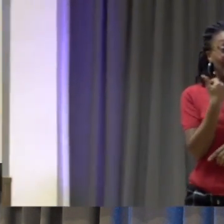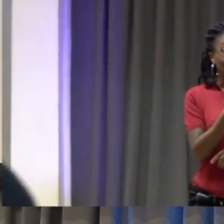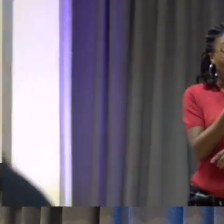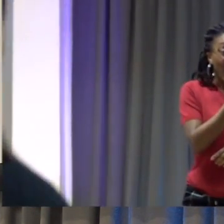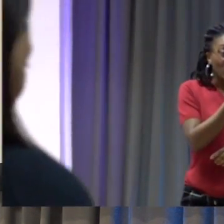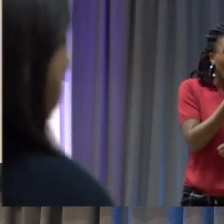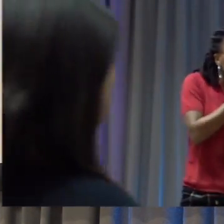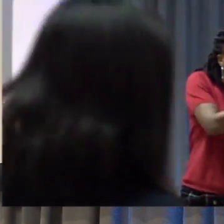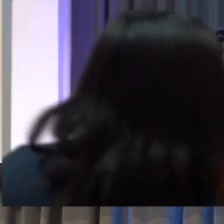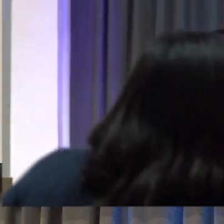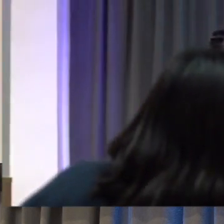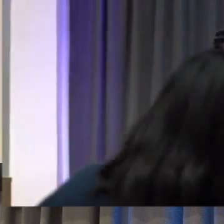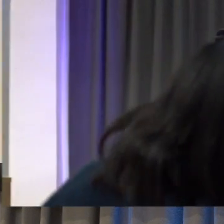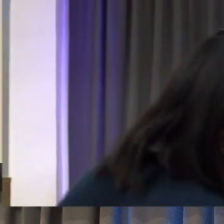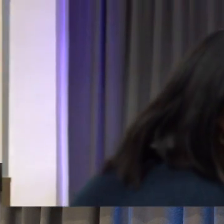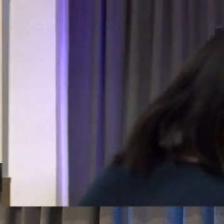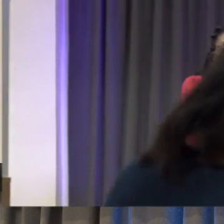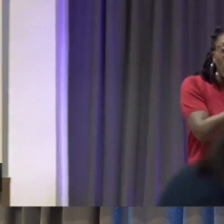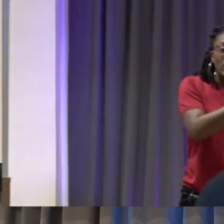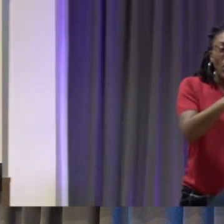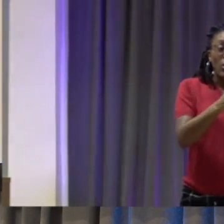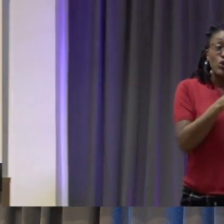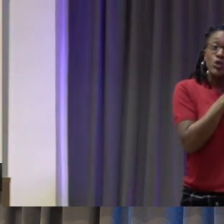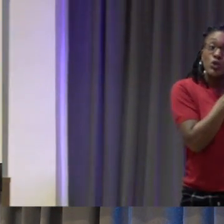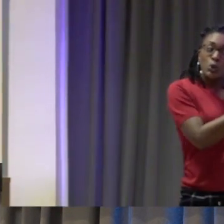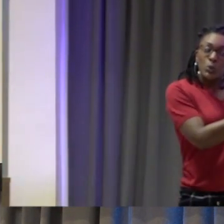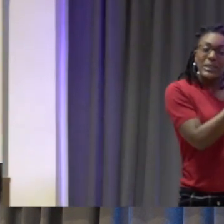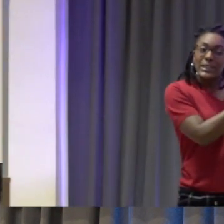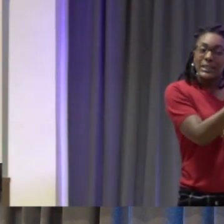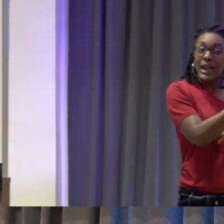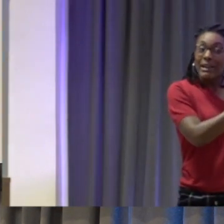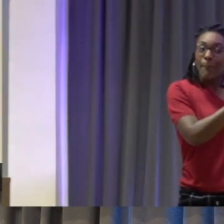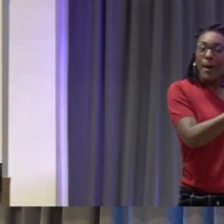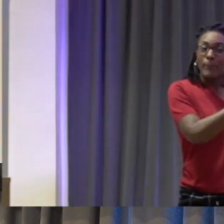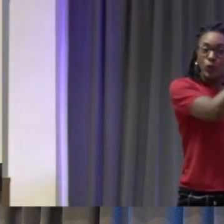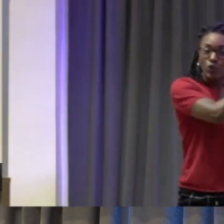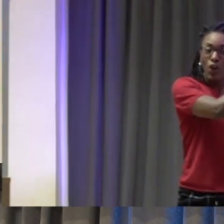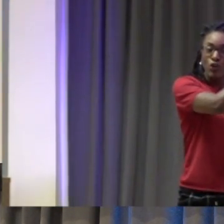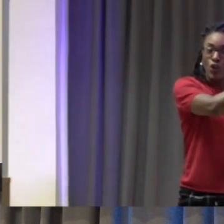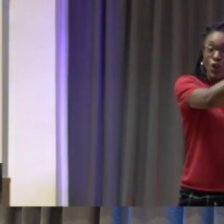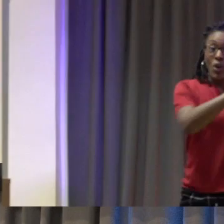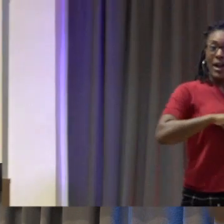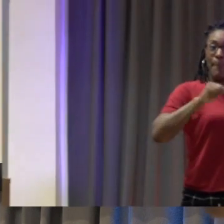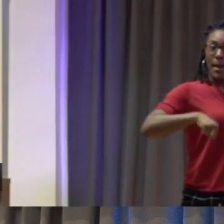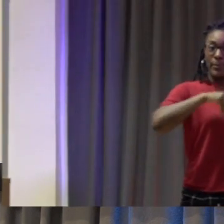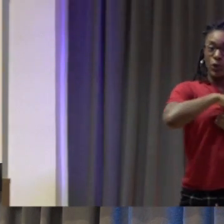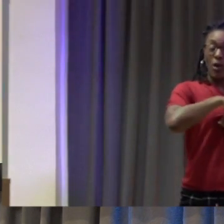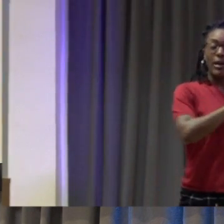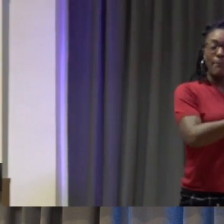donne à chacun d'eux est simplement dictée par la capacité que chacun ou chacune de ces